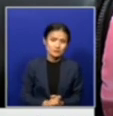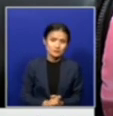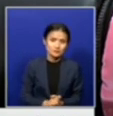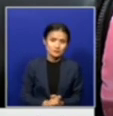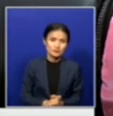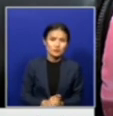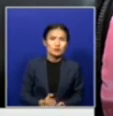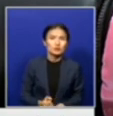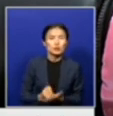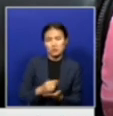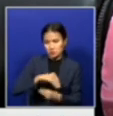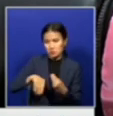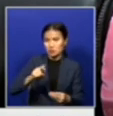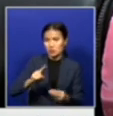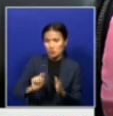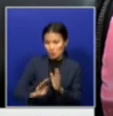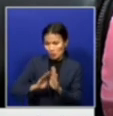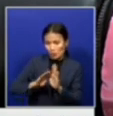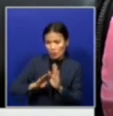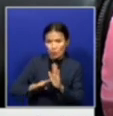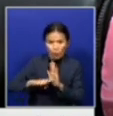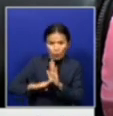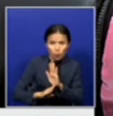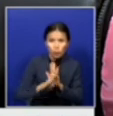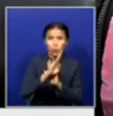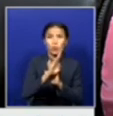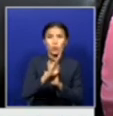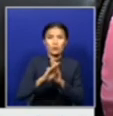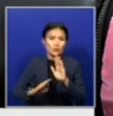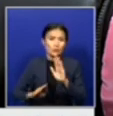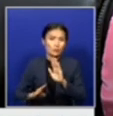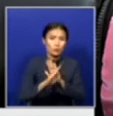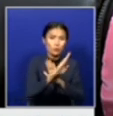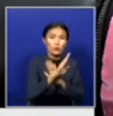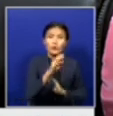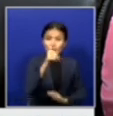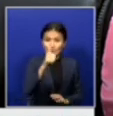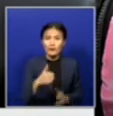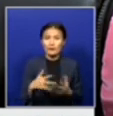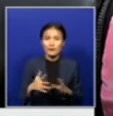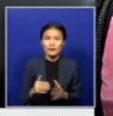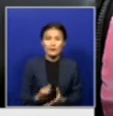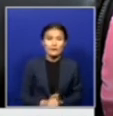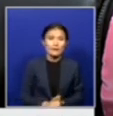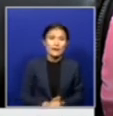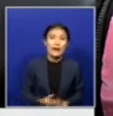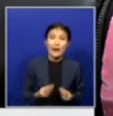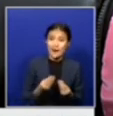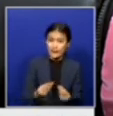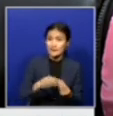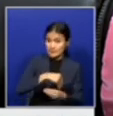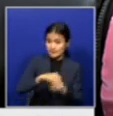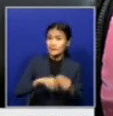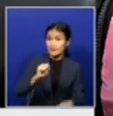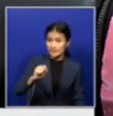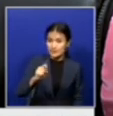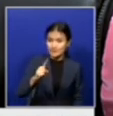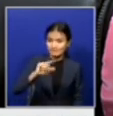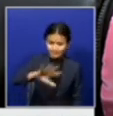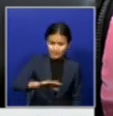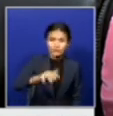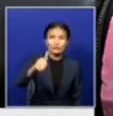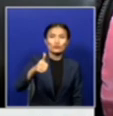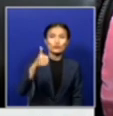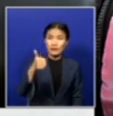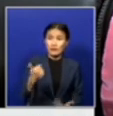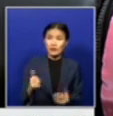มันจะมีพลังมหาศาลแล้วมันจะเป็นตัวกระตุ้นสร้างผลตอบแทนทางเศรษฐกิจซึ่งเรื่องนี้ครับก็ต้องฝากรั